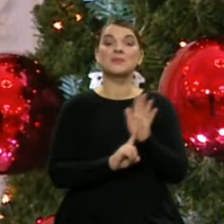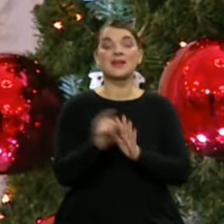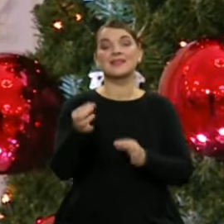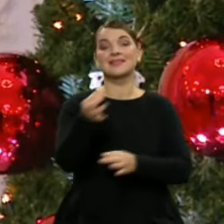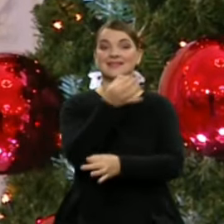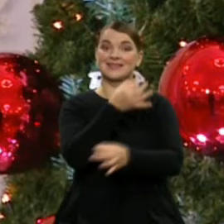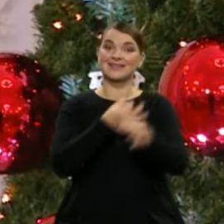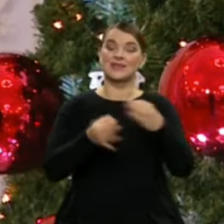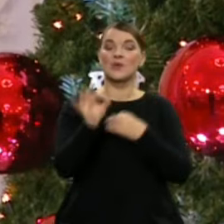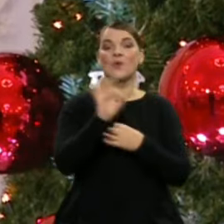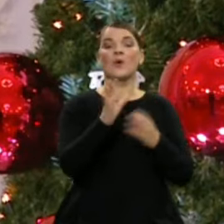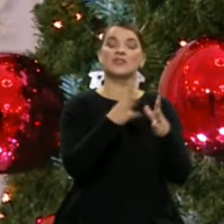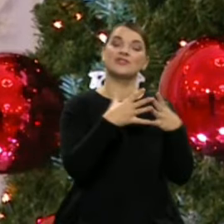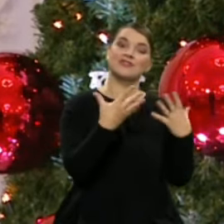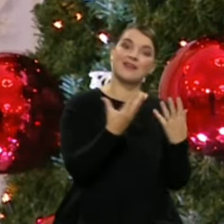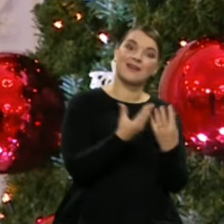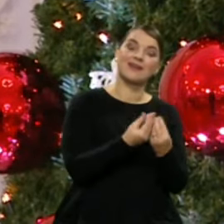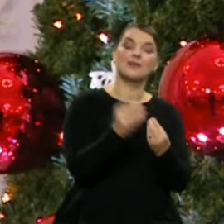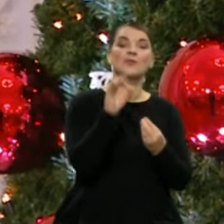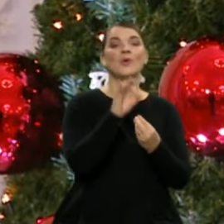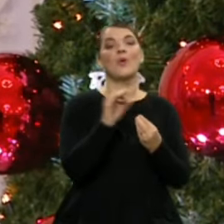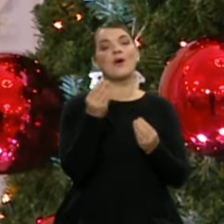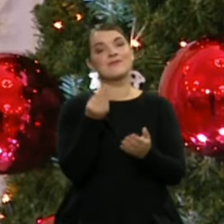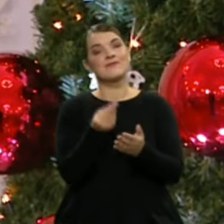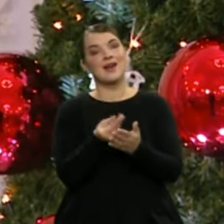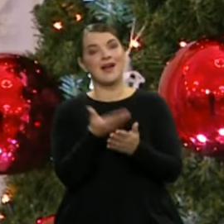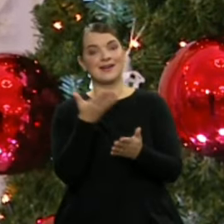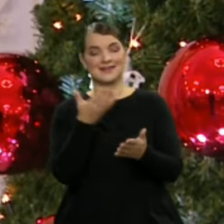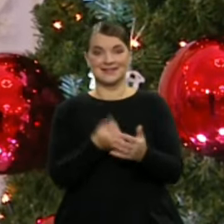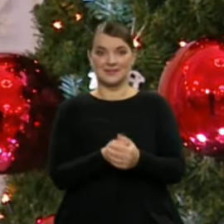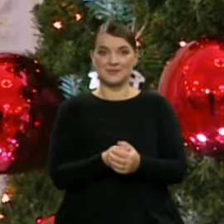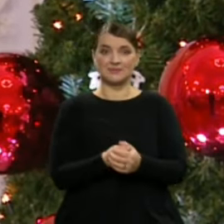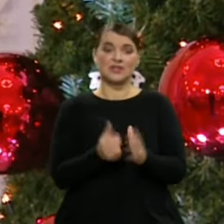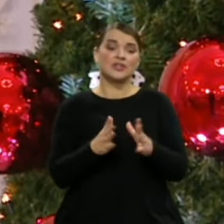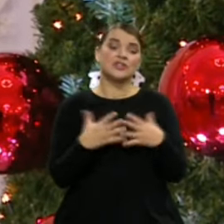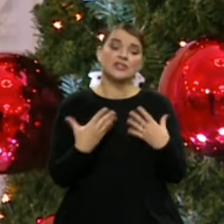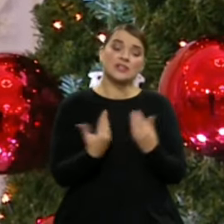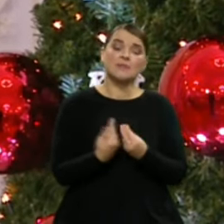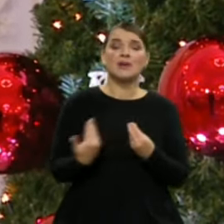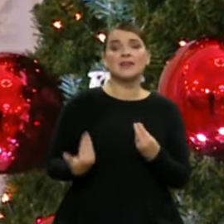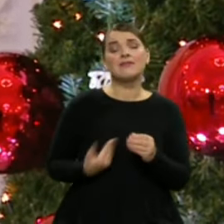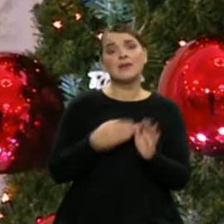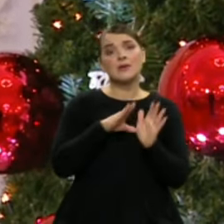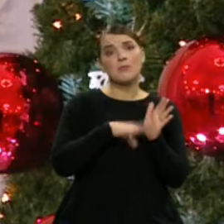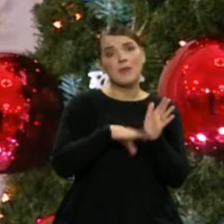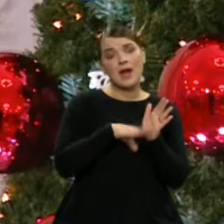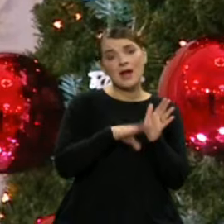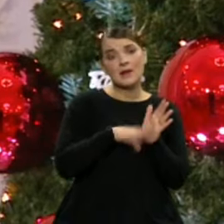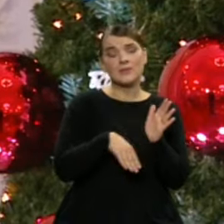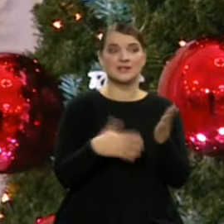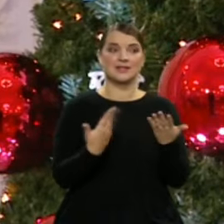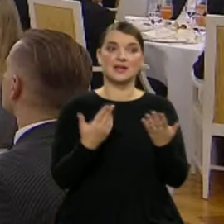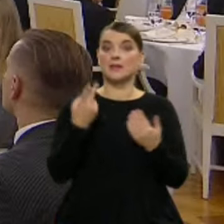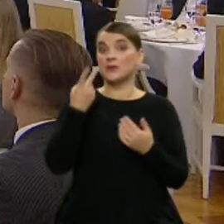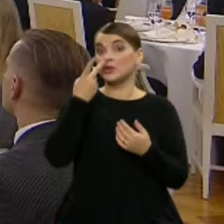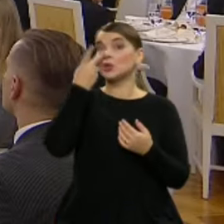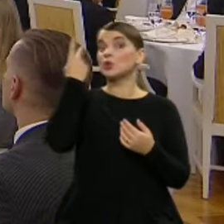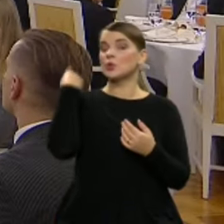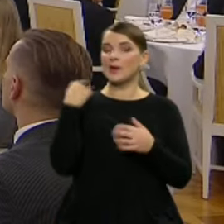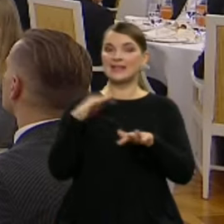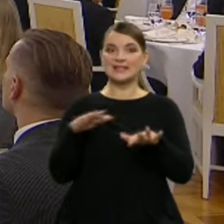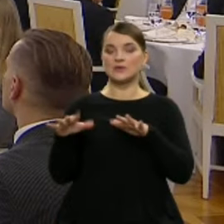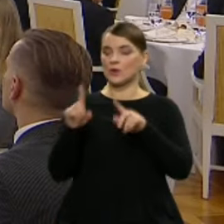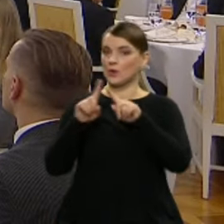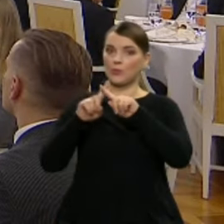vertybės. Mūsų šeima gyveno paprastą laimingą gyvenimą. Iki įvykių prieš 2 metus,